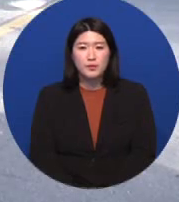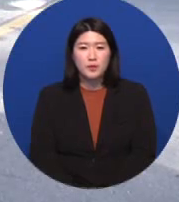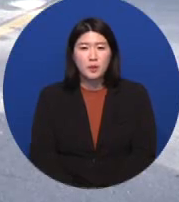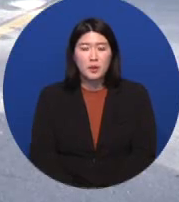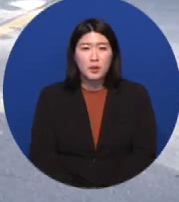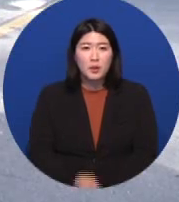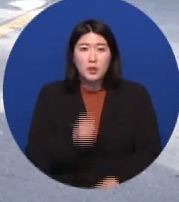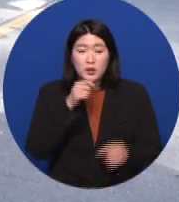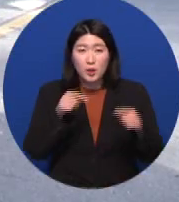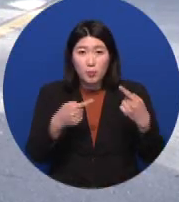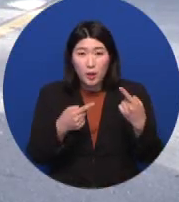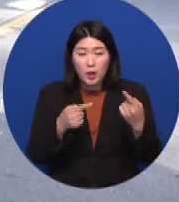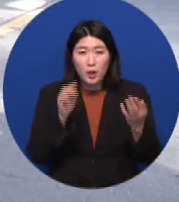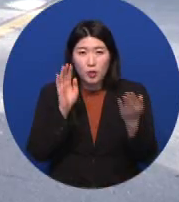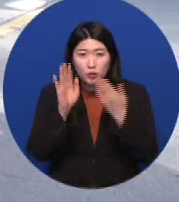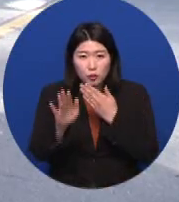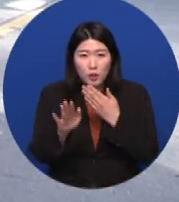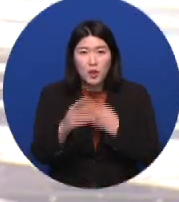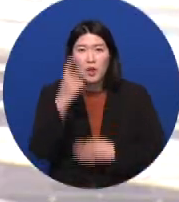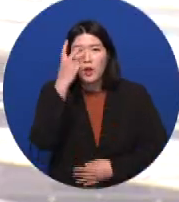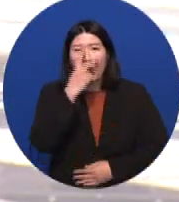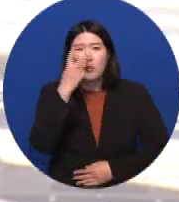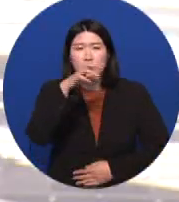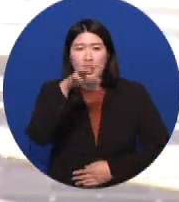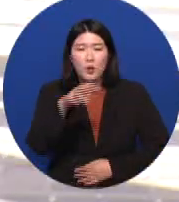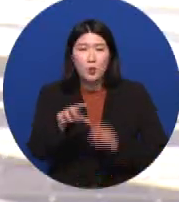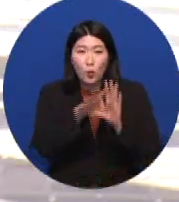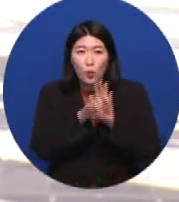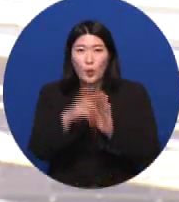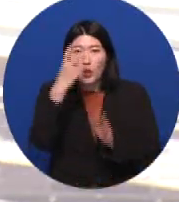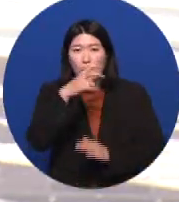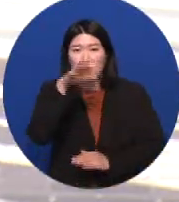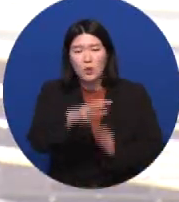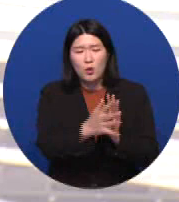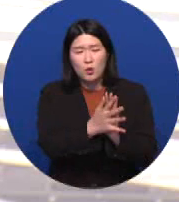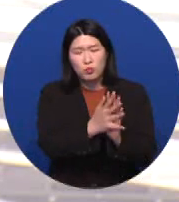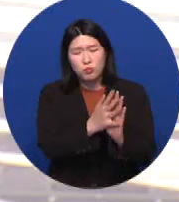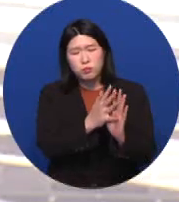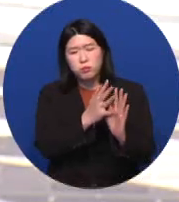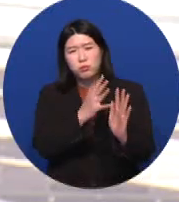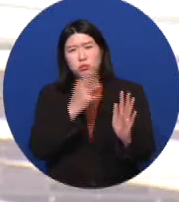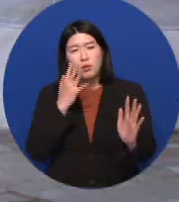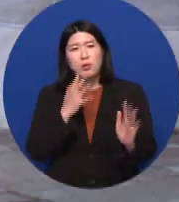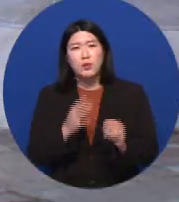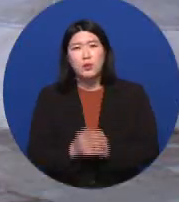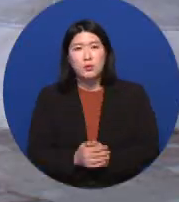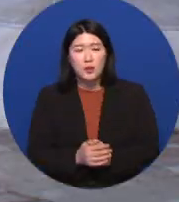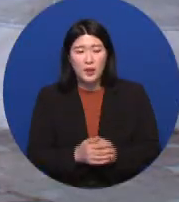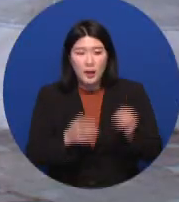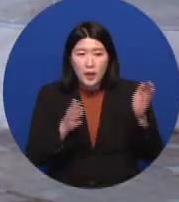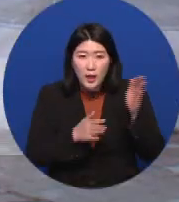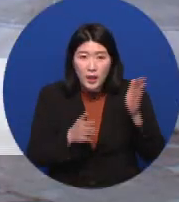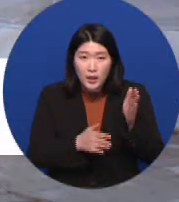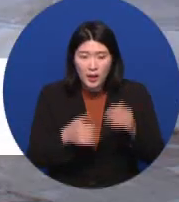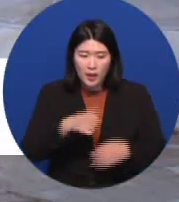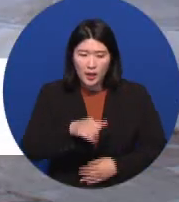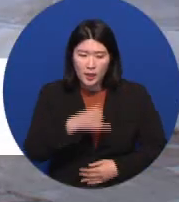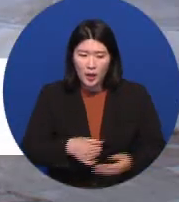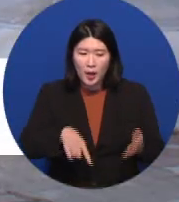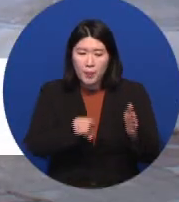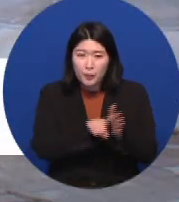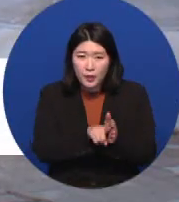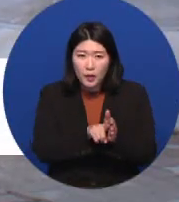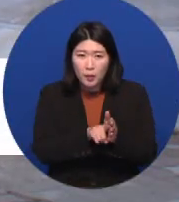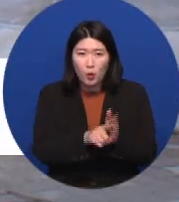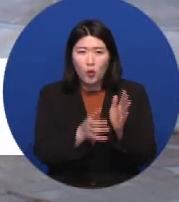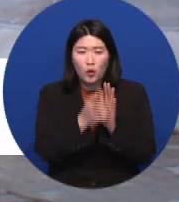설 연휴가 끝나자마자 선별 진료소에 긴 줄이 늘어섰습니다. 아이와 함께 밀접 접촉자로